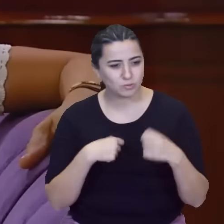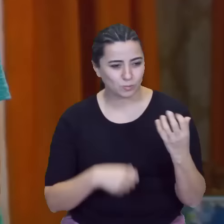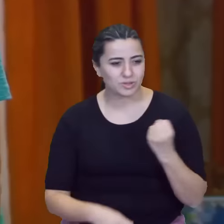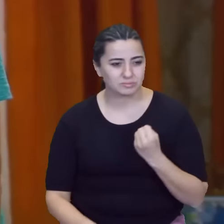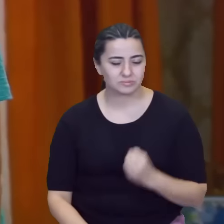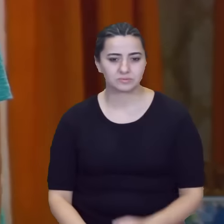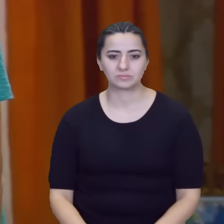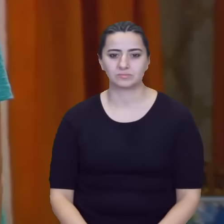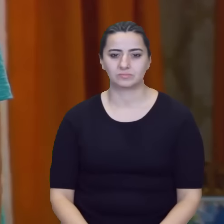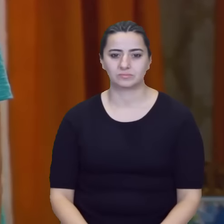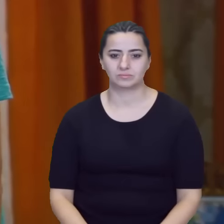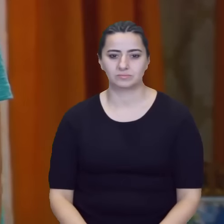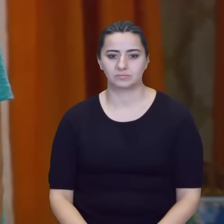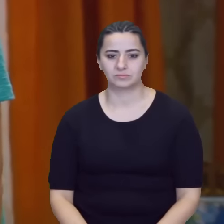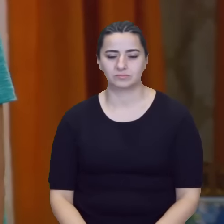alır mısın aşkım?